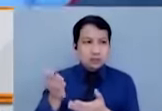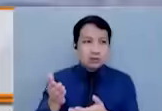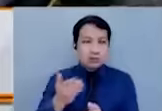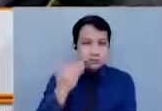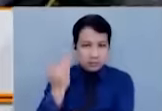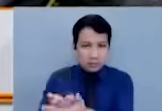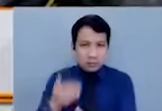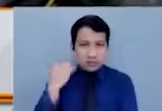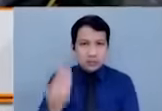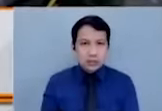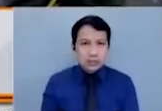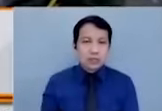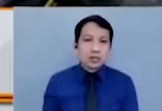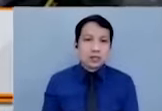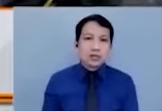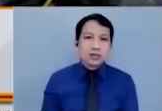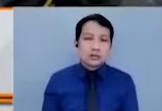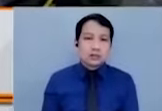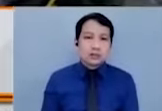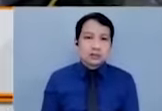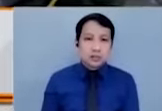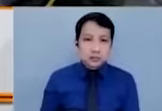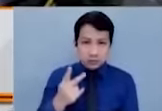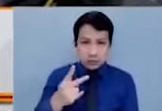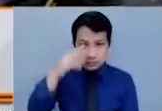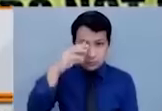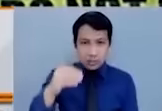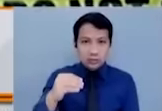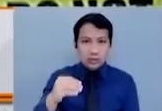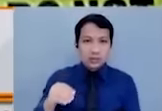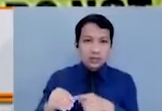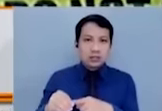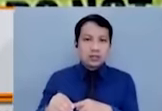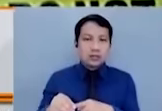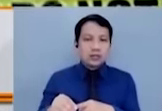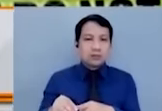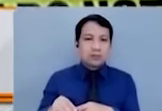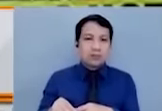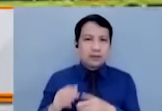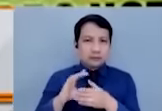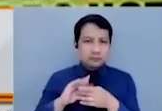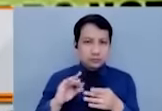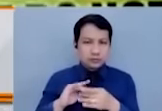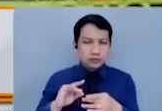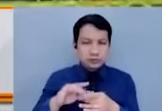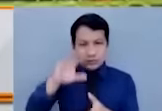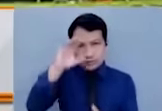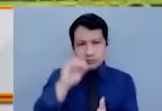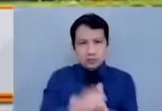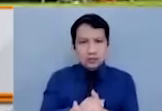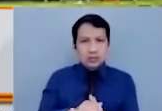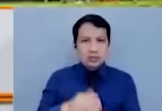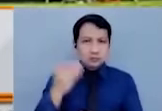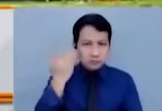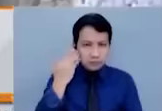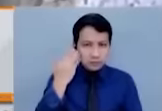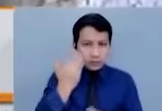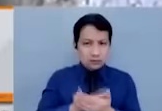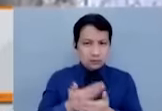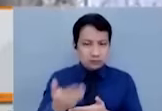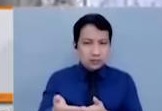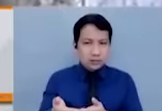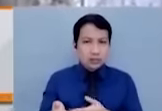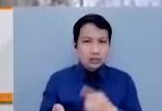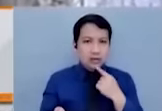arrival. Dalawang lalaki raw ang nasa likod ng krimen. Kwento ng asawa ng biktima, nagpanggap na bibili sa tindahan ng biktima ang